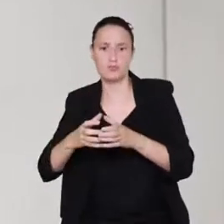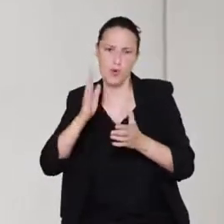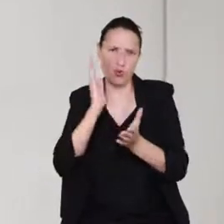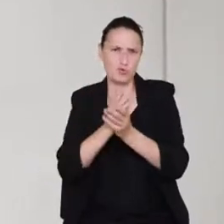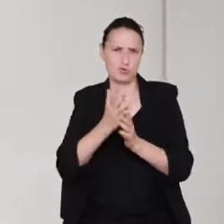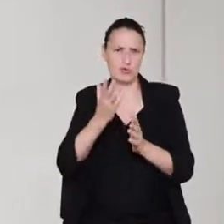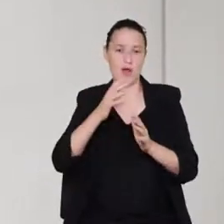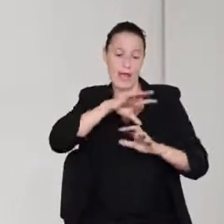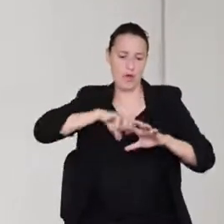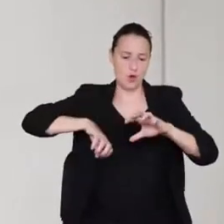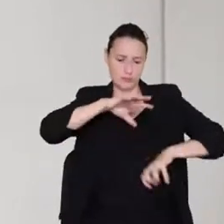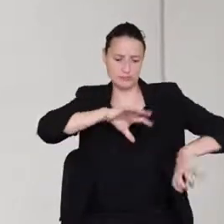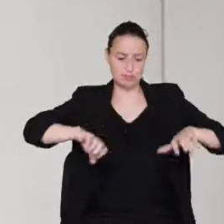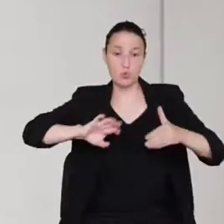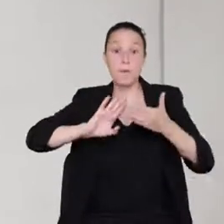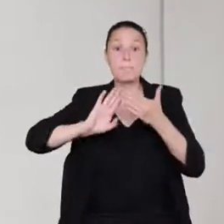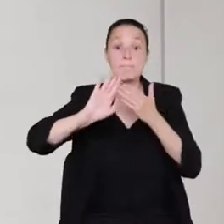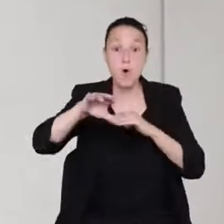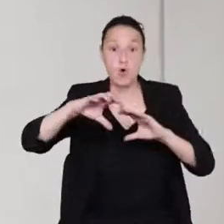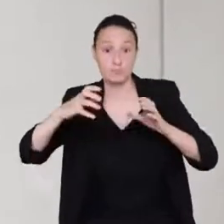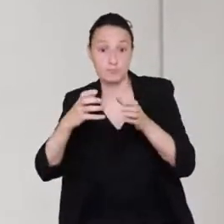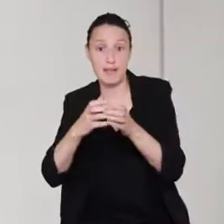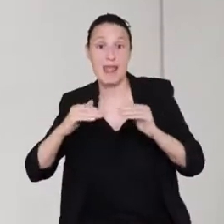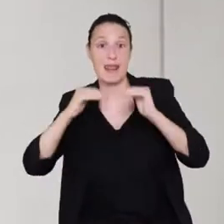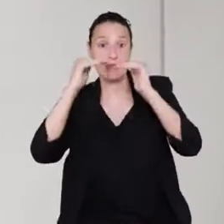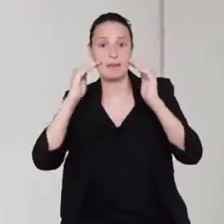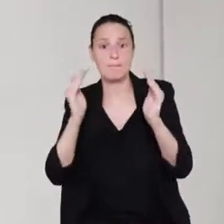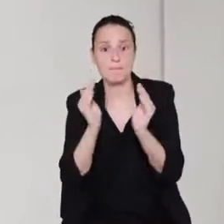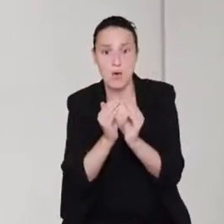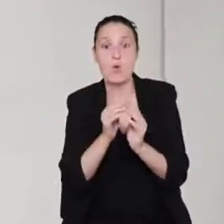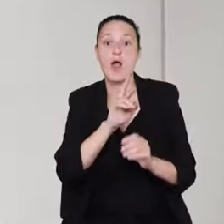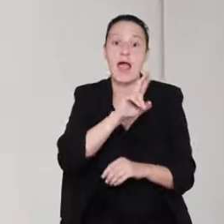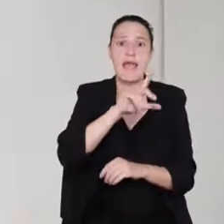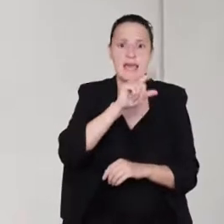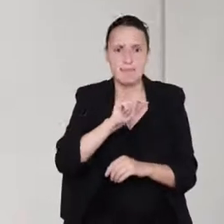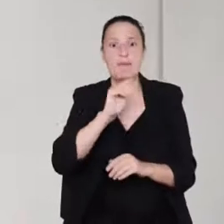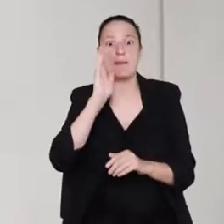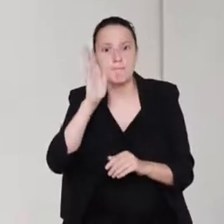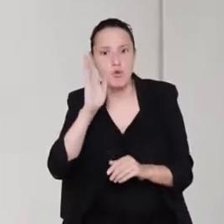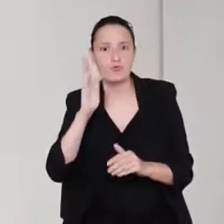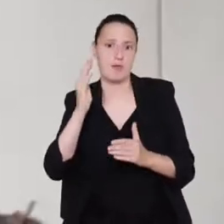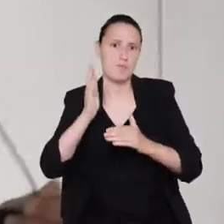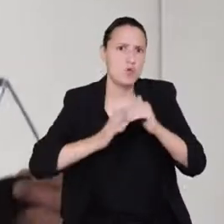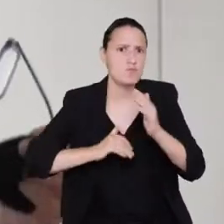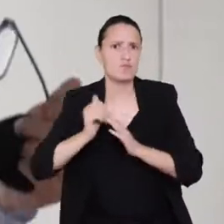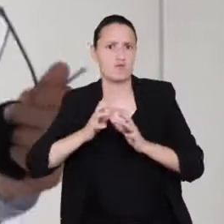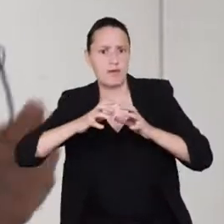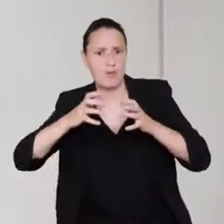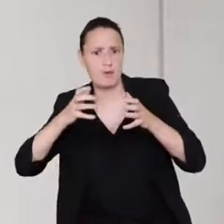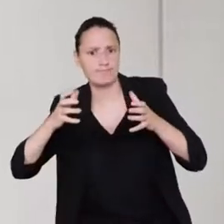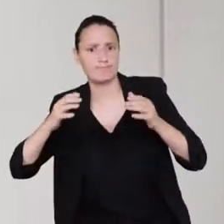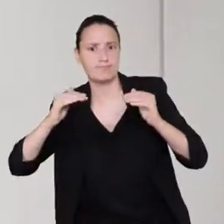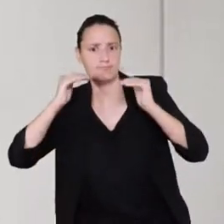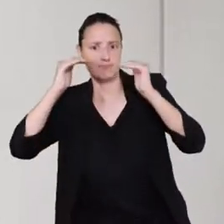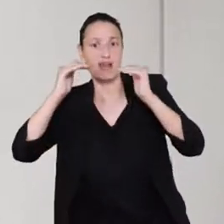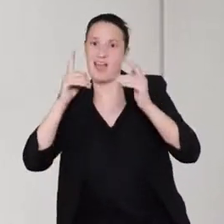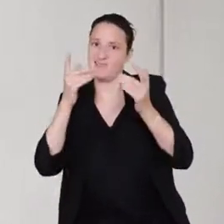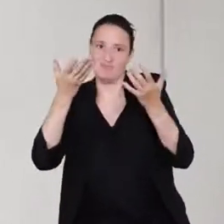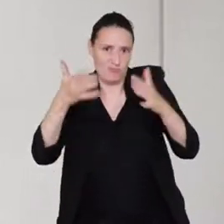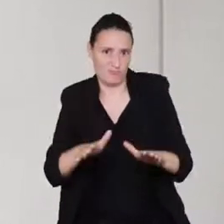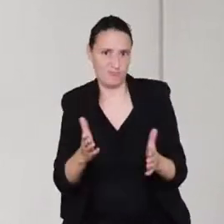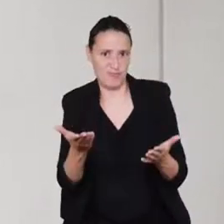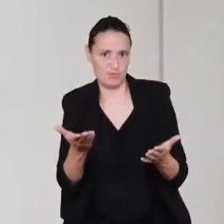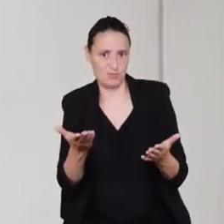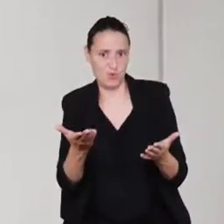i jednak ta Druga Rzeczpospolita miała czas, żeby te elity odbudować, a jednak w sposób dramatyczny upadła